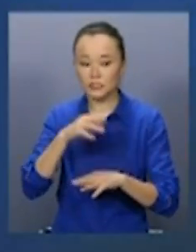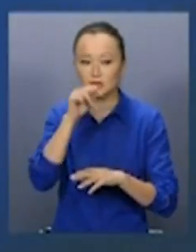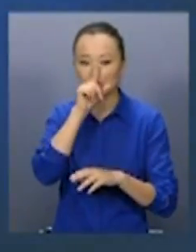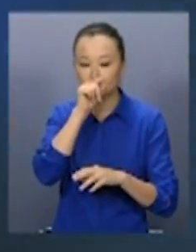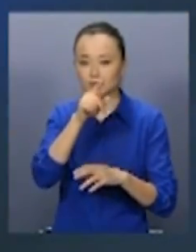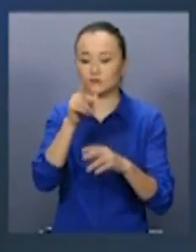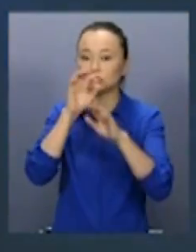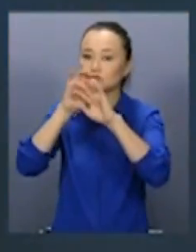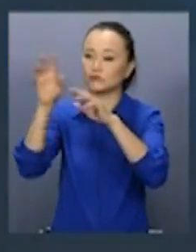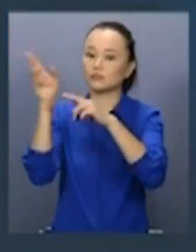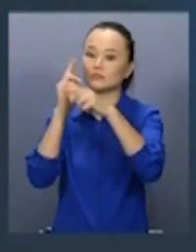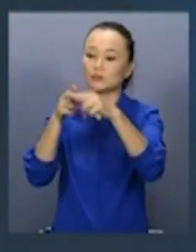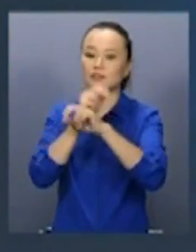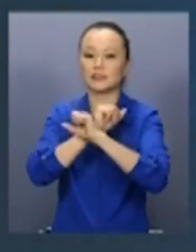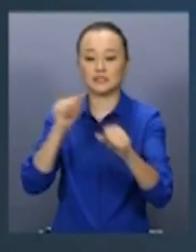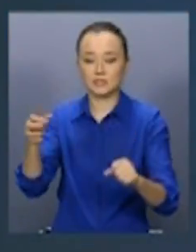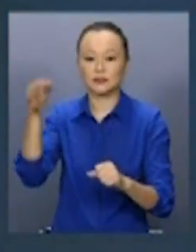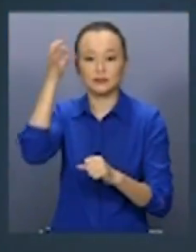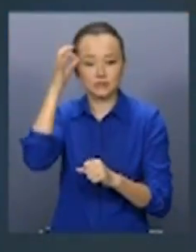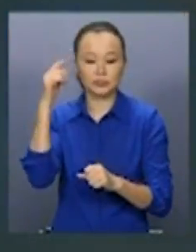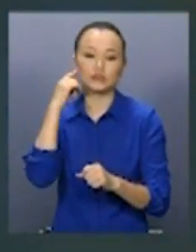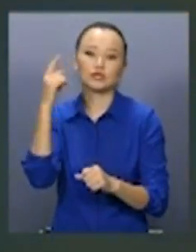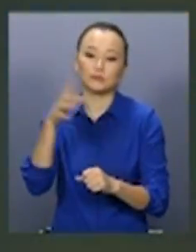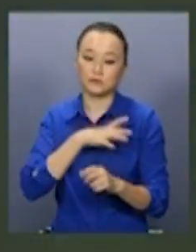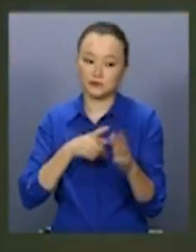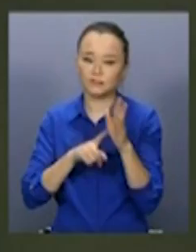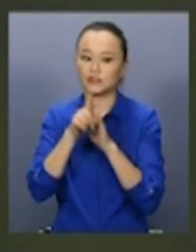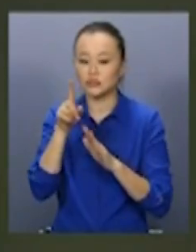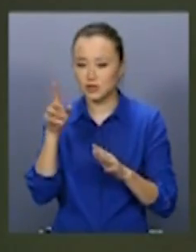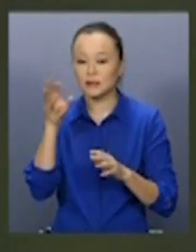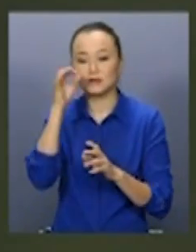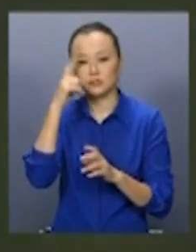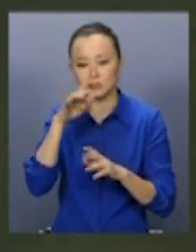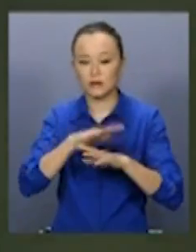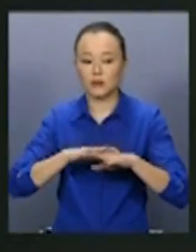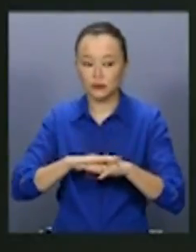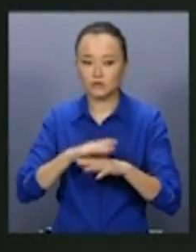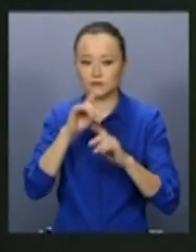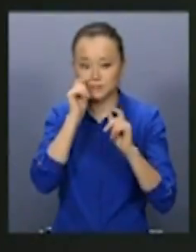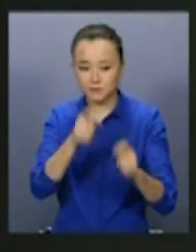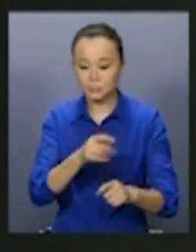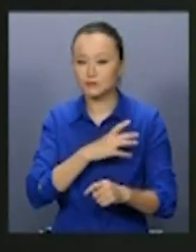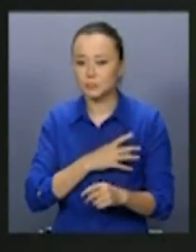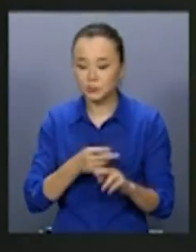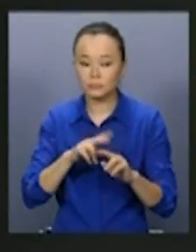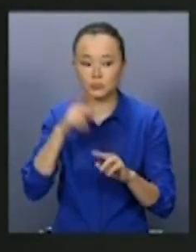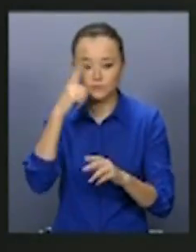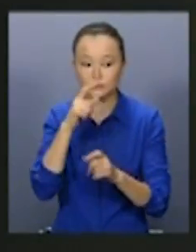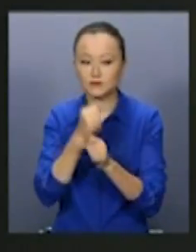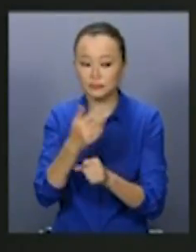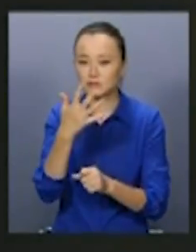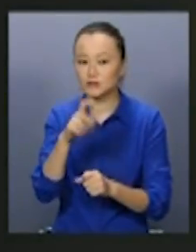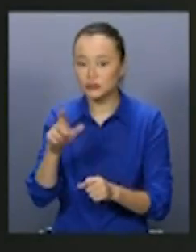бұзуға болмайды» деген тыйым сөзді естіп өскен ол, алғашқы туындысына халық ертегісін арқау етті. Мультфильм жасауда 5 адамнан